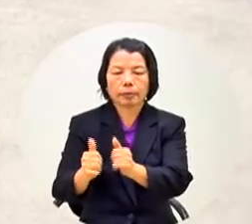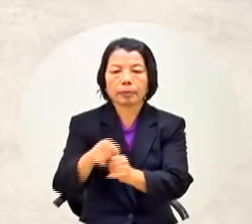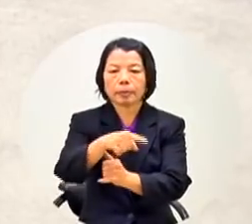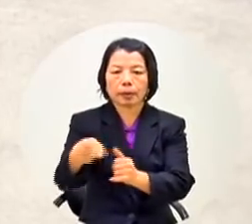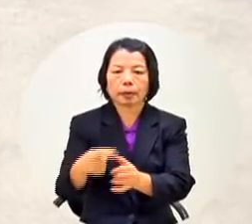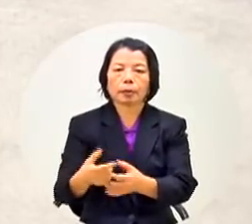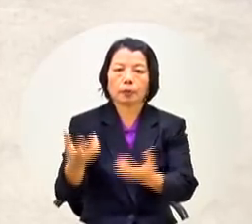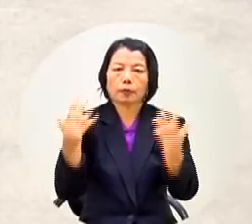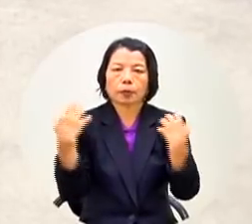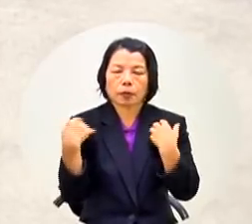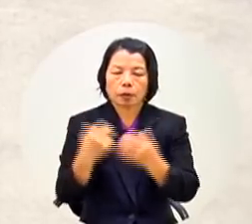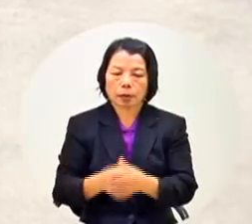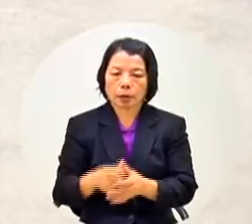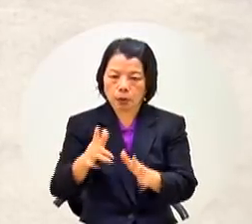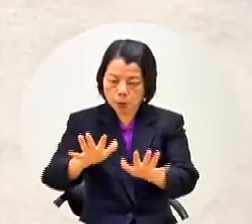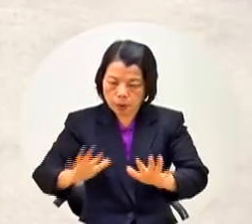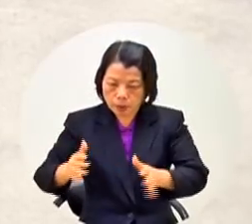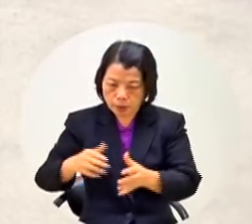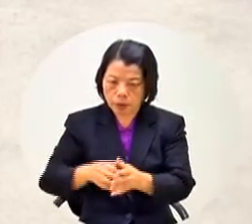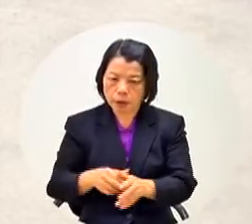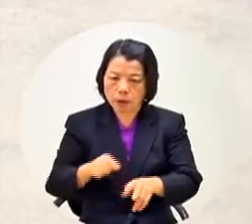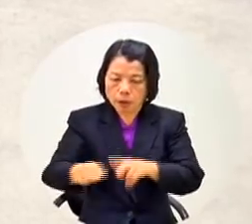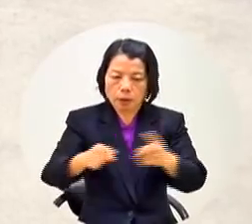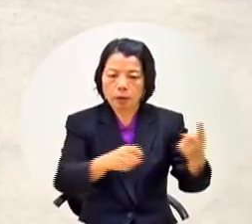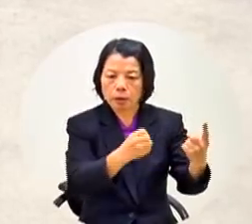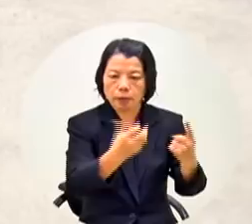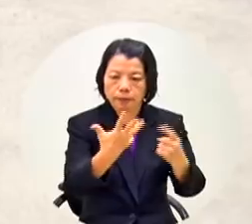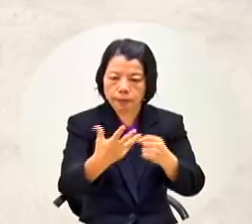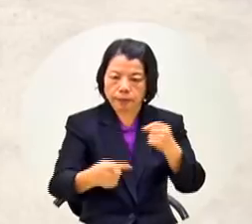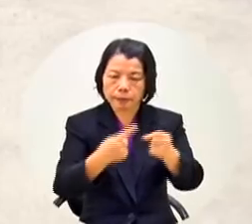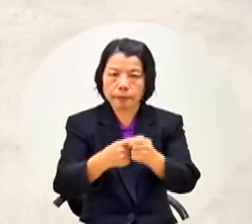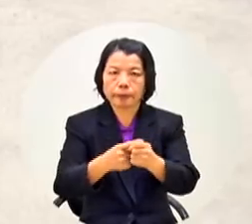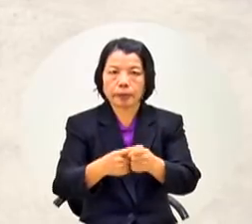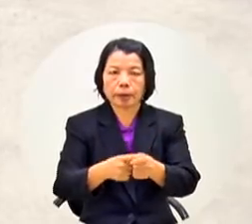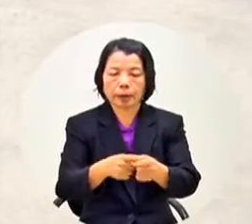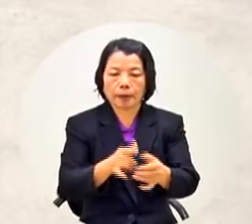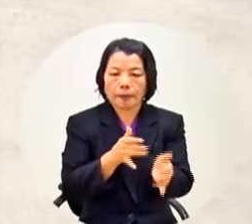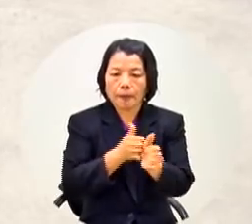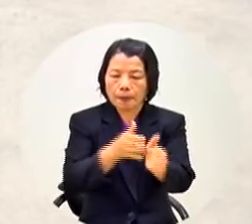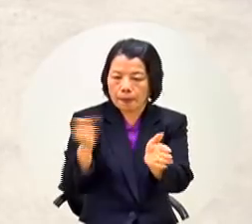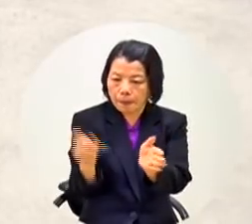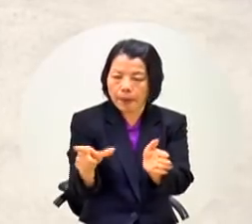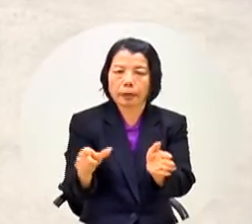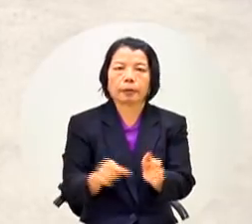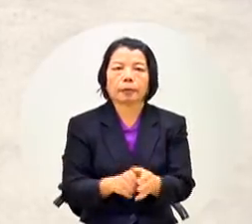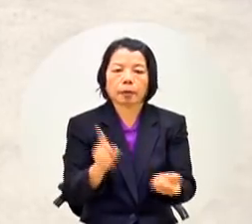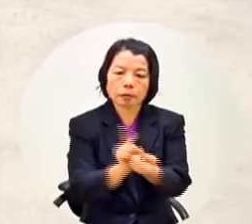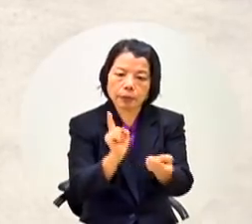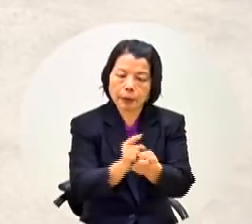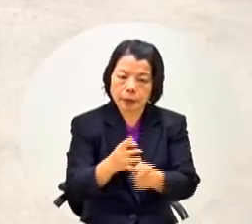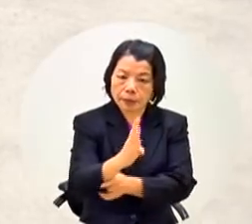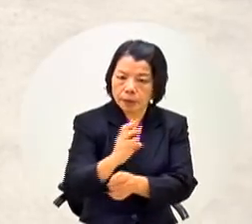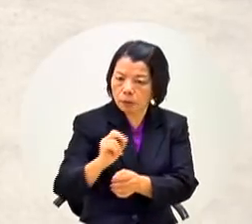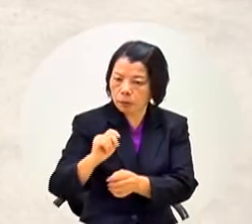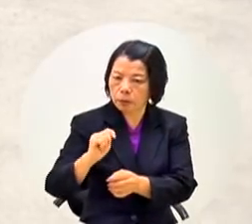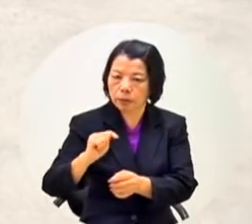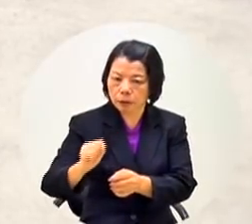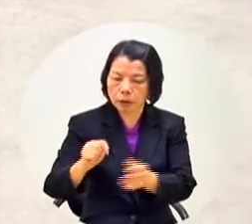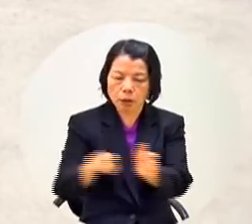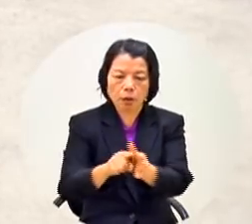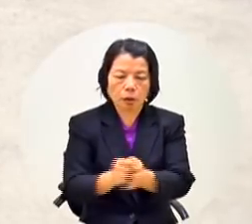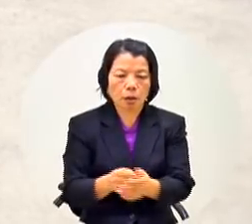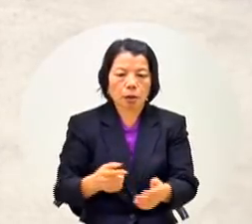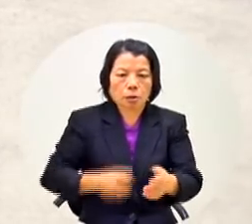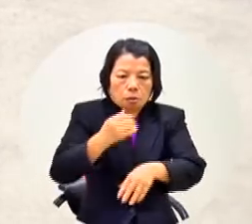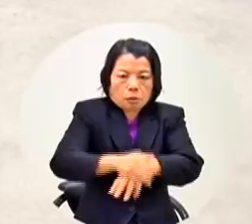就在108年购置。那但是呢，因为采促参方式，初期投资成本所致的这个折旧跟利息，